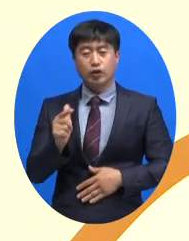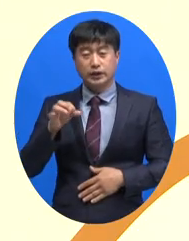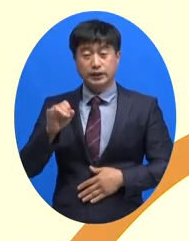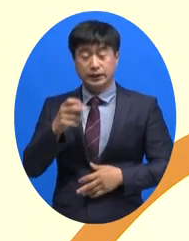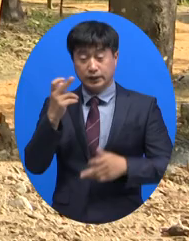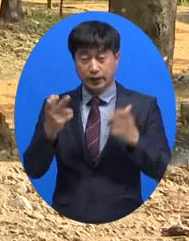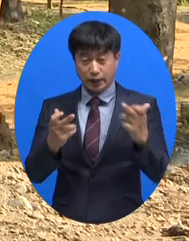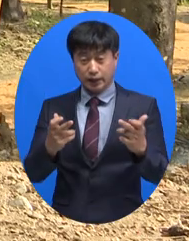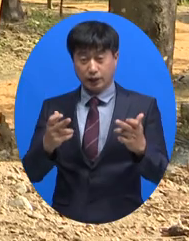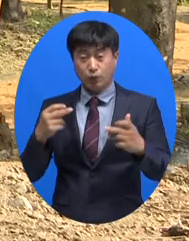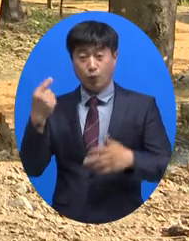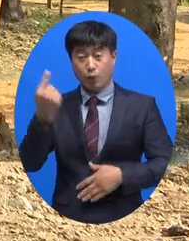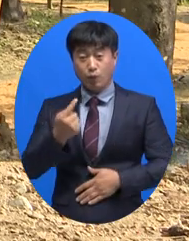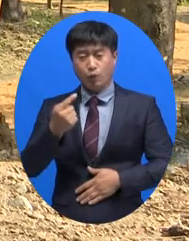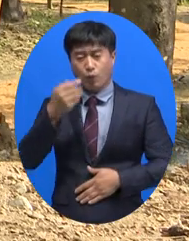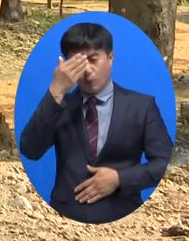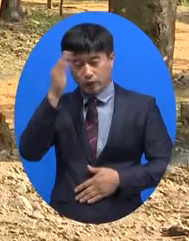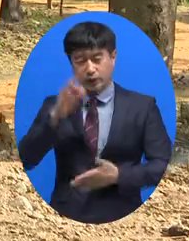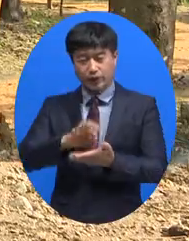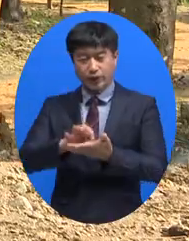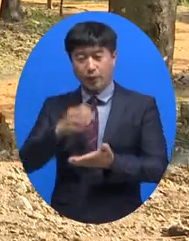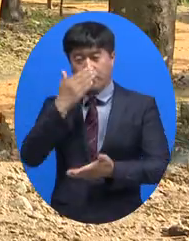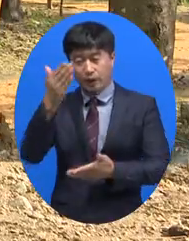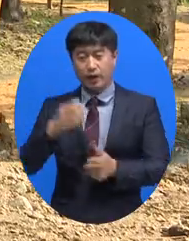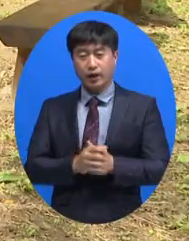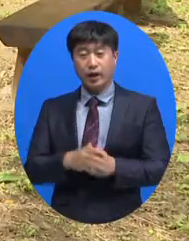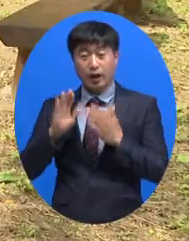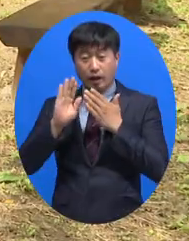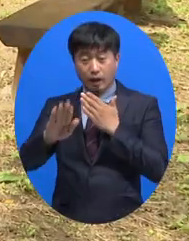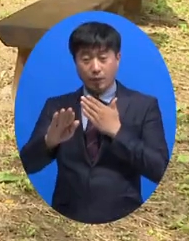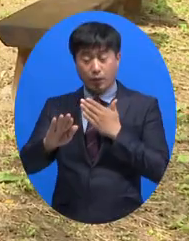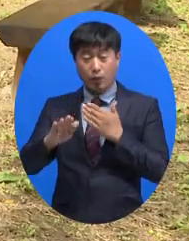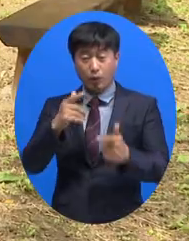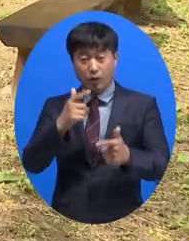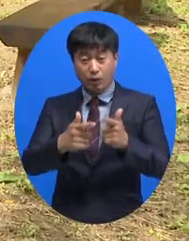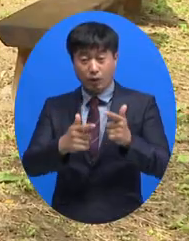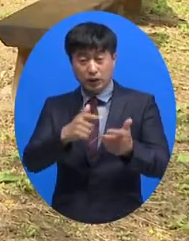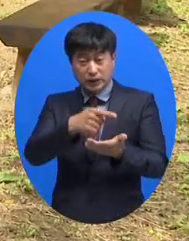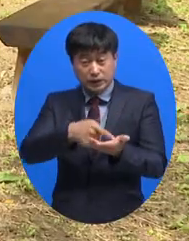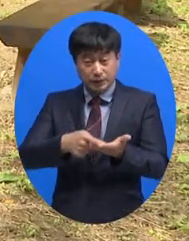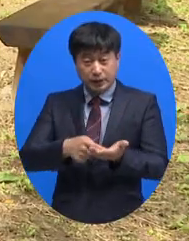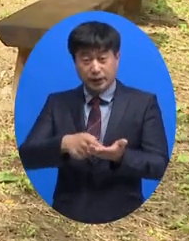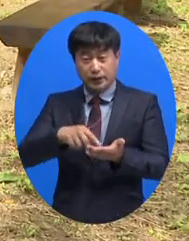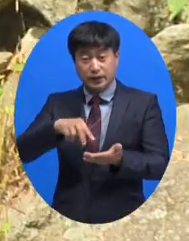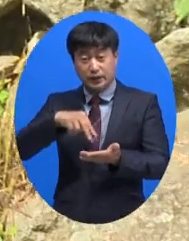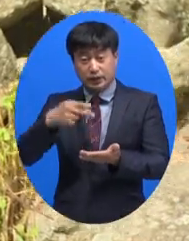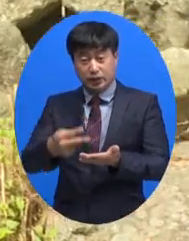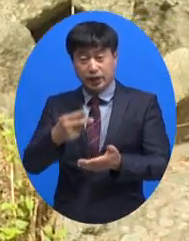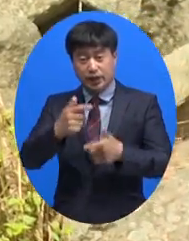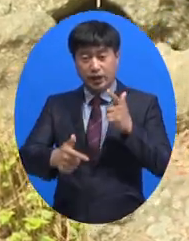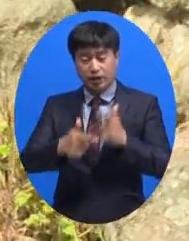연인산을 찾는 누구나 무료로 이용할 수 있습니다. 앞으로 재해로 쓰러진 나무를 재활용해